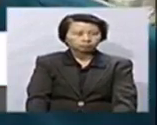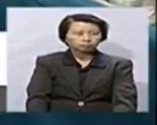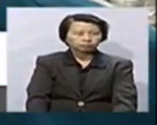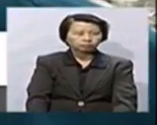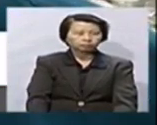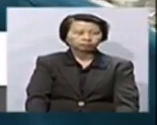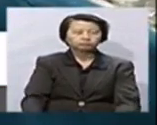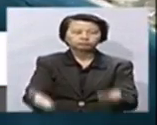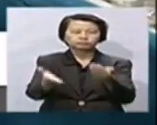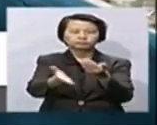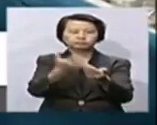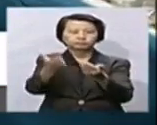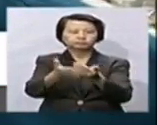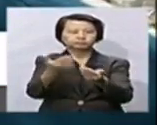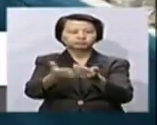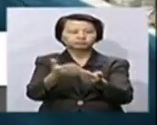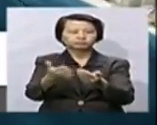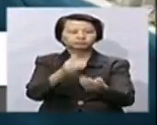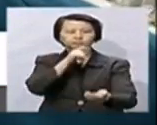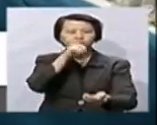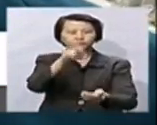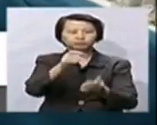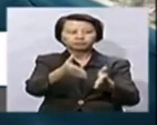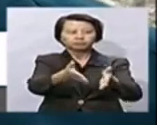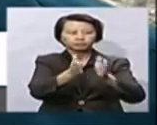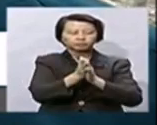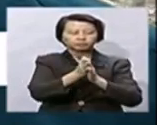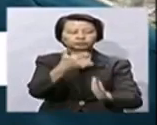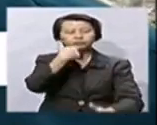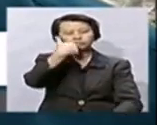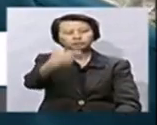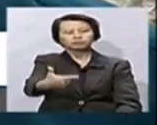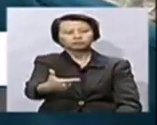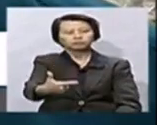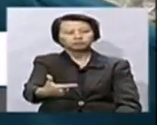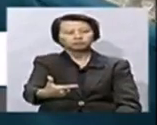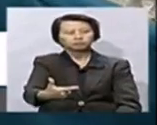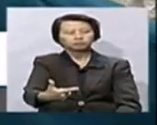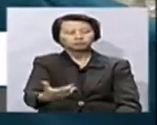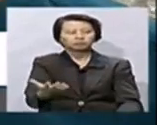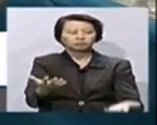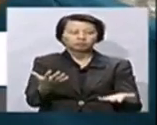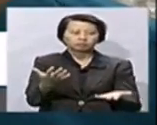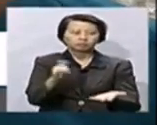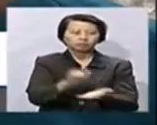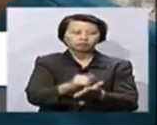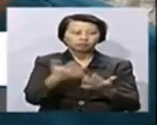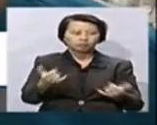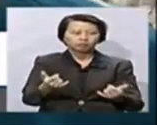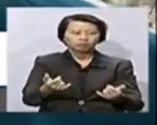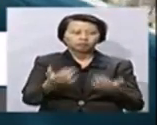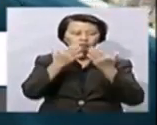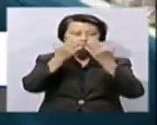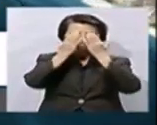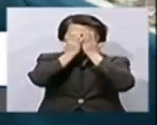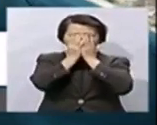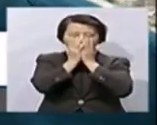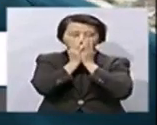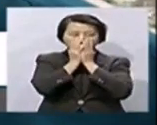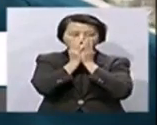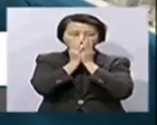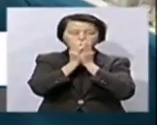Amat mudah, tak payahlah kita memohon terlalu lama sangat. Itulah satu kesyukuran saya kepada Allah Subhanahu Wa